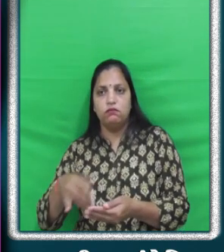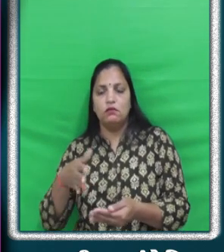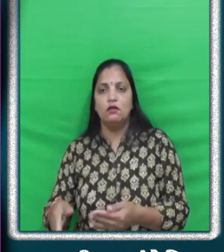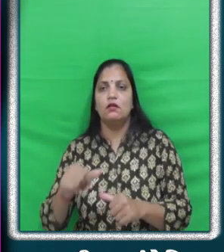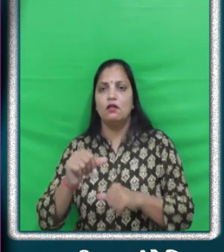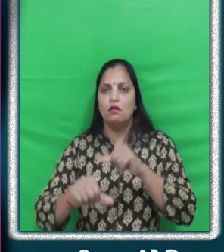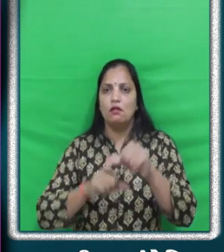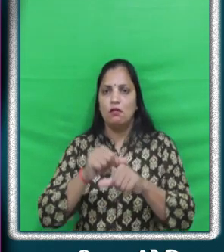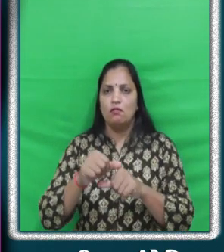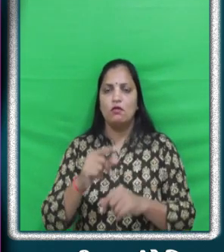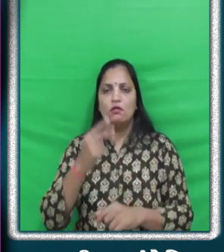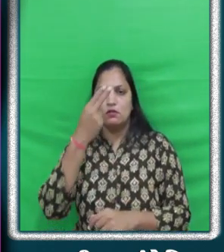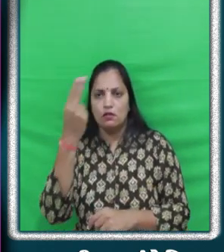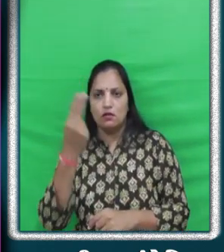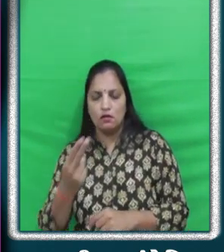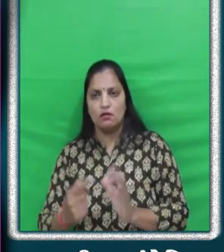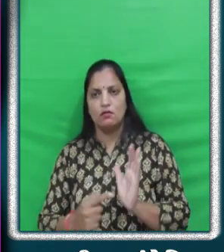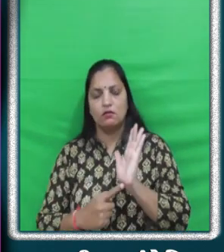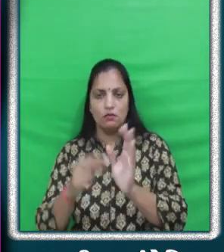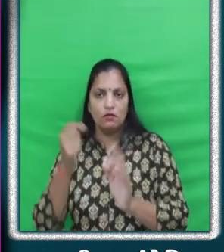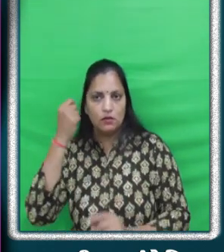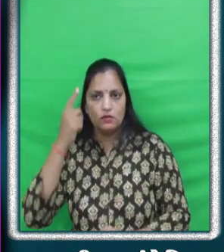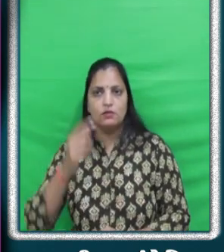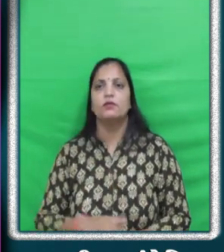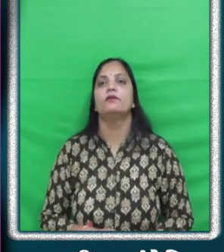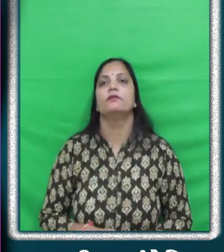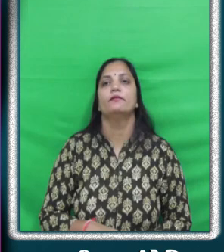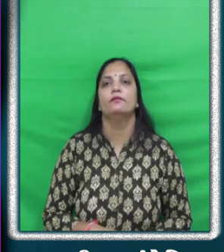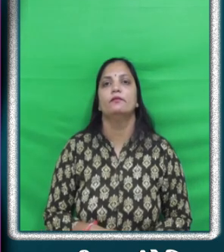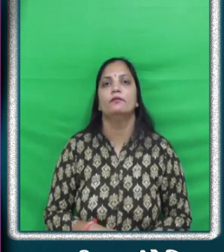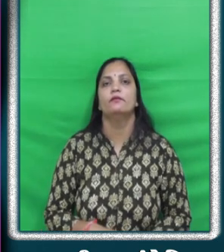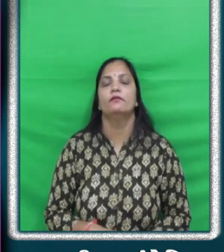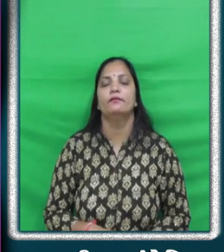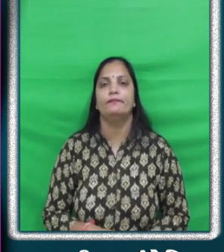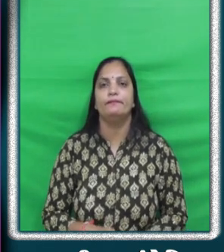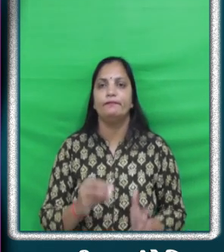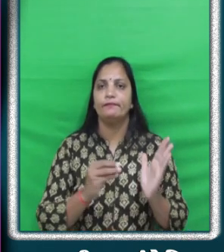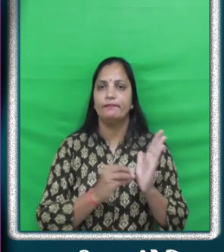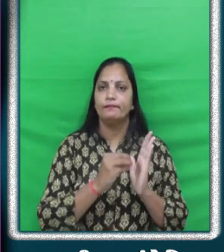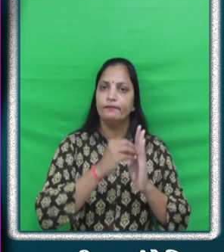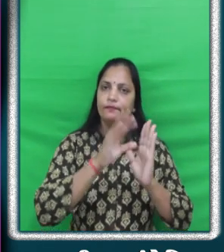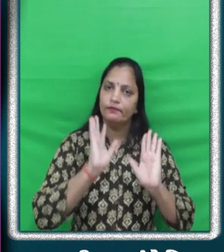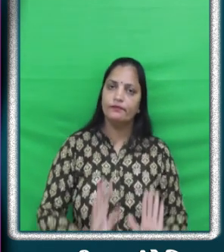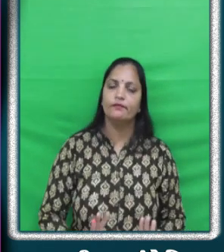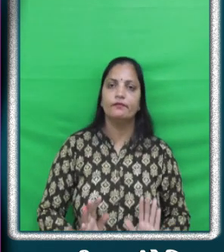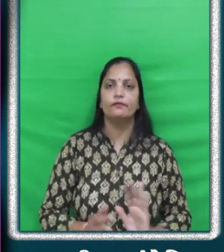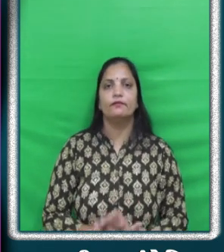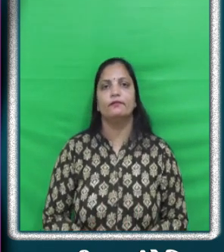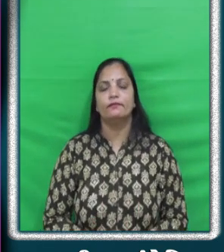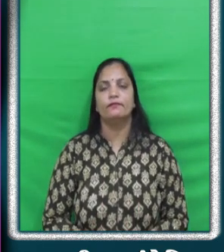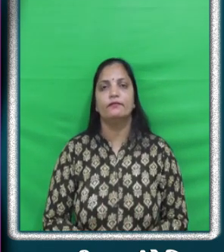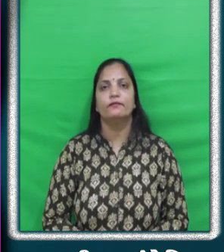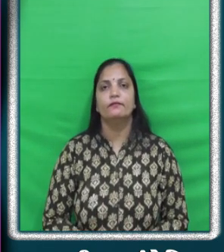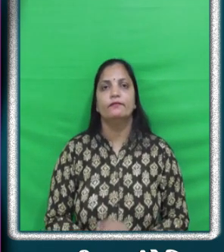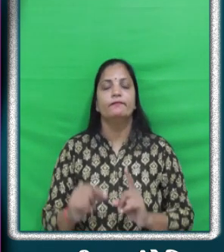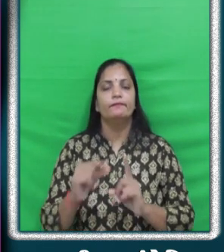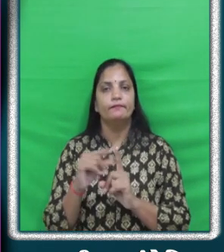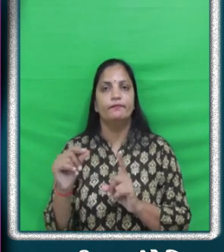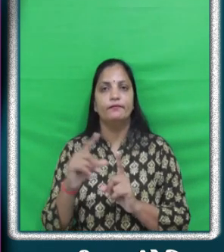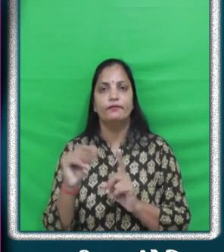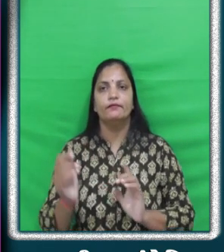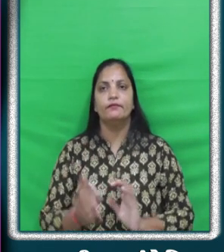છે આપણે આગળ આકૃતિની મદદથી સમજીએ. તમે નોટ ડાઉન કરી લો, આટલું કરી લીધું.